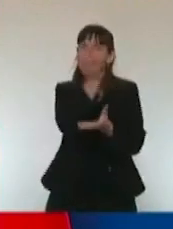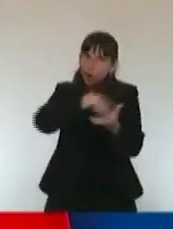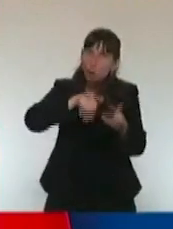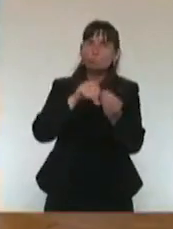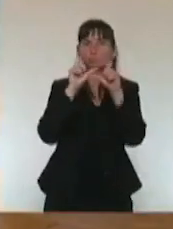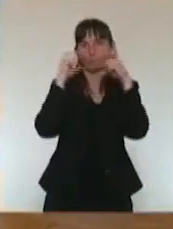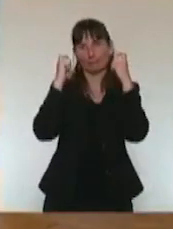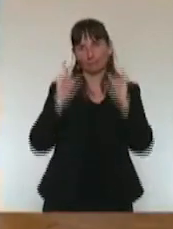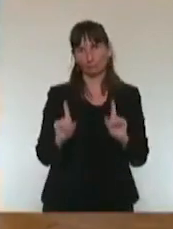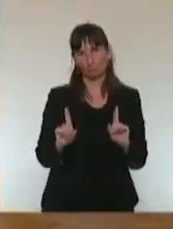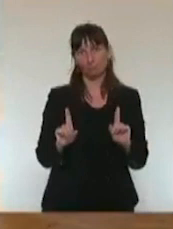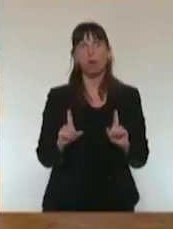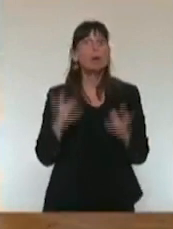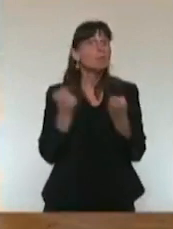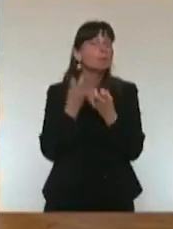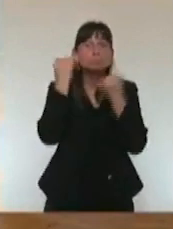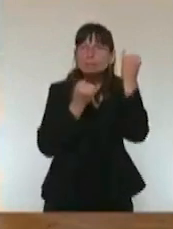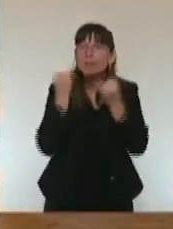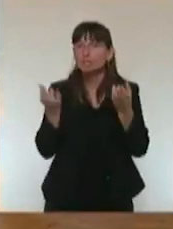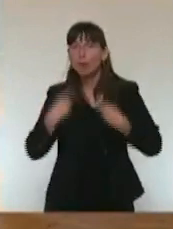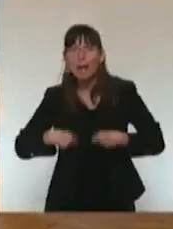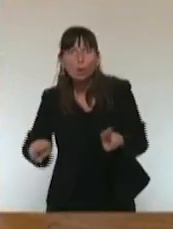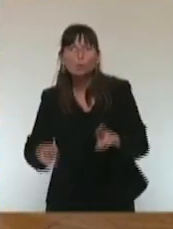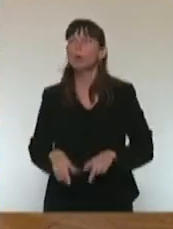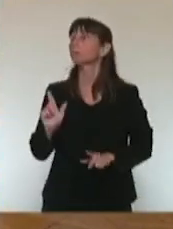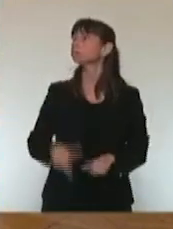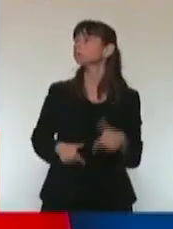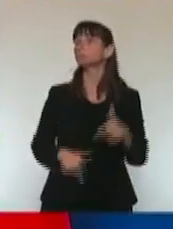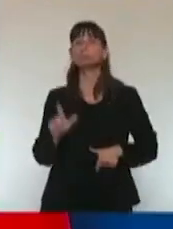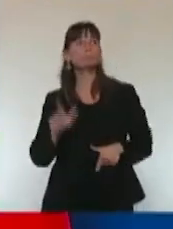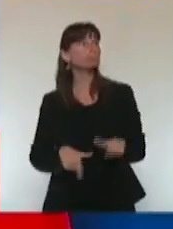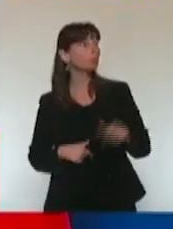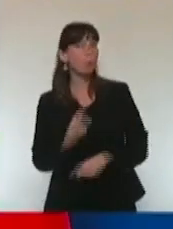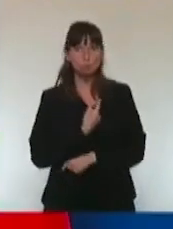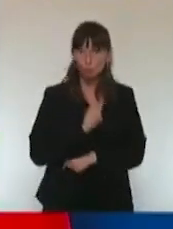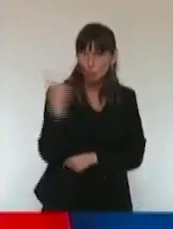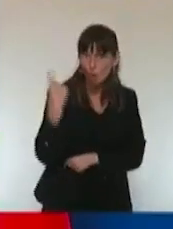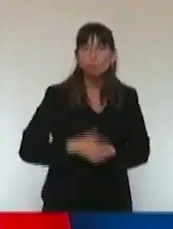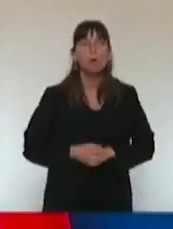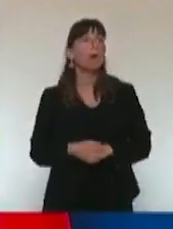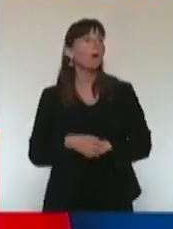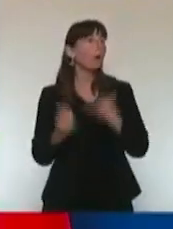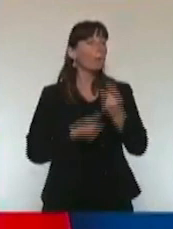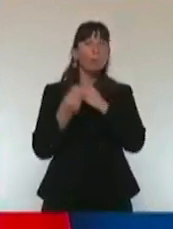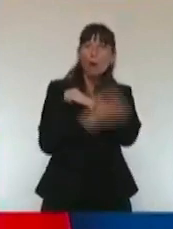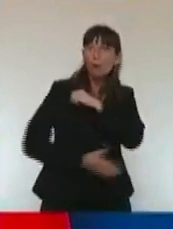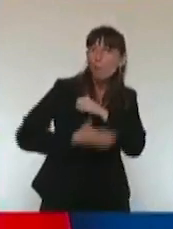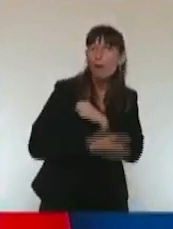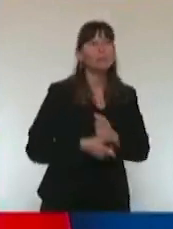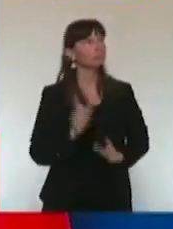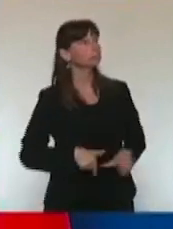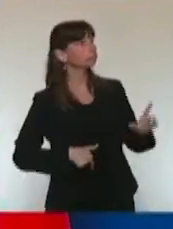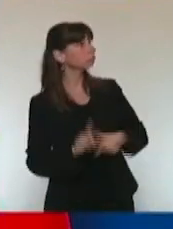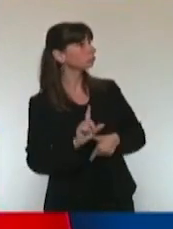tout seul dans la rue lorsque vous promener tout seul dans la campagne ce qui peut arriver